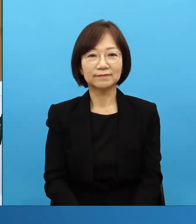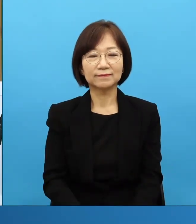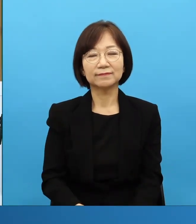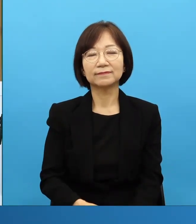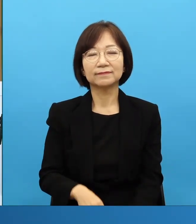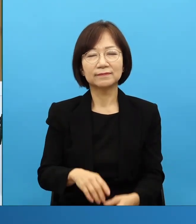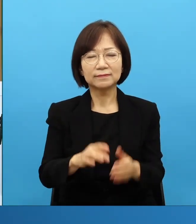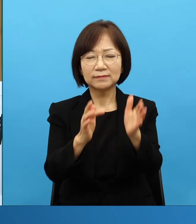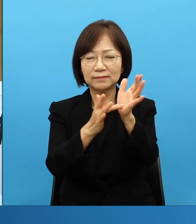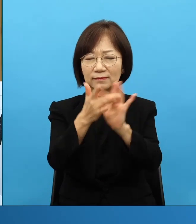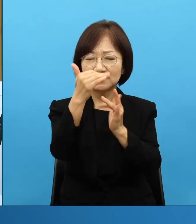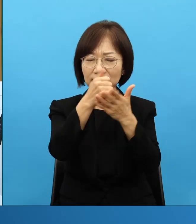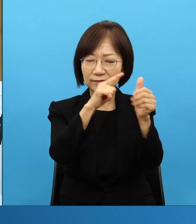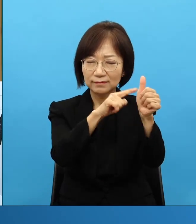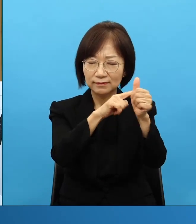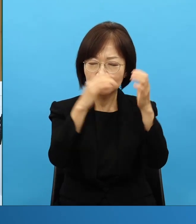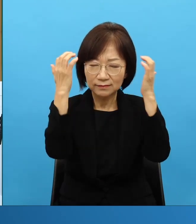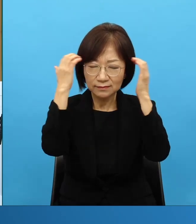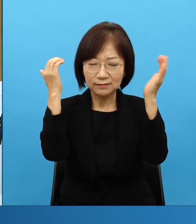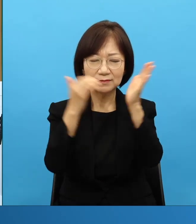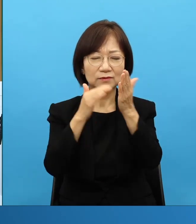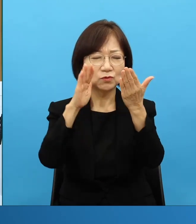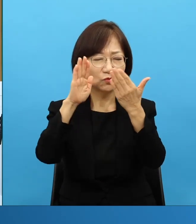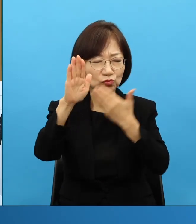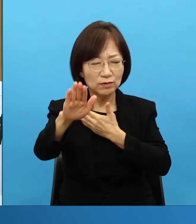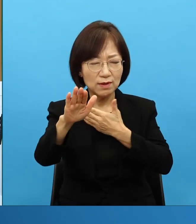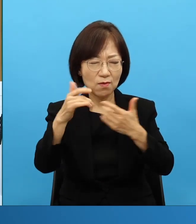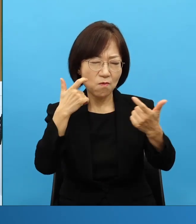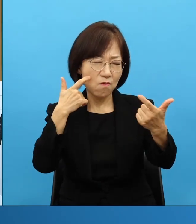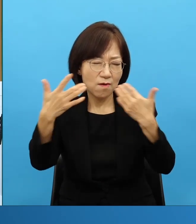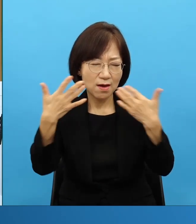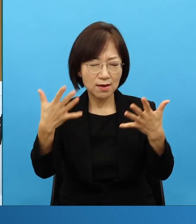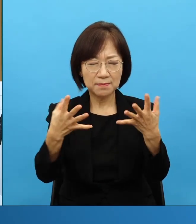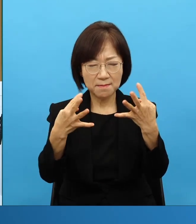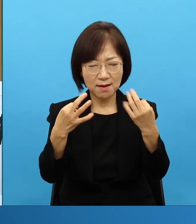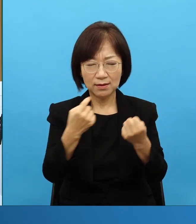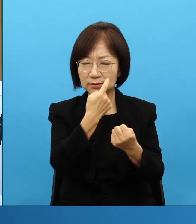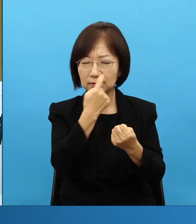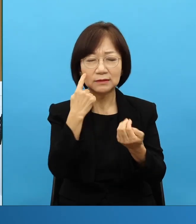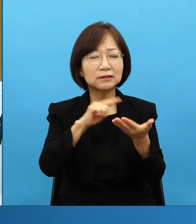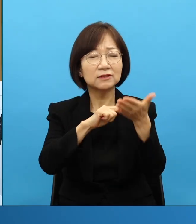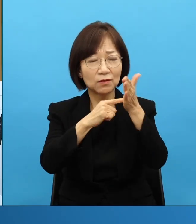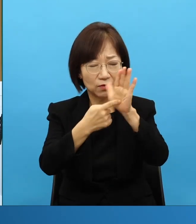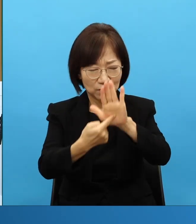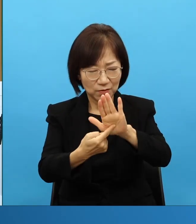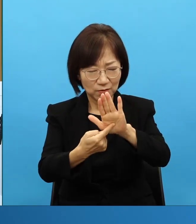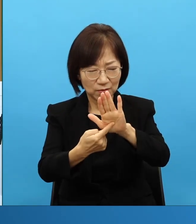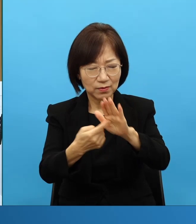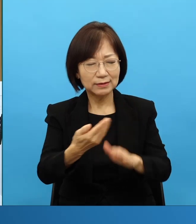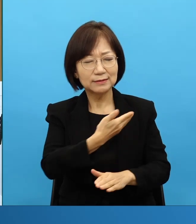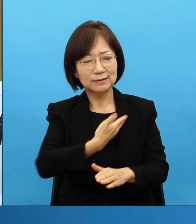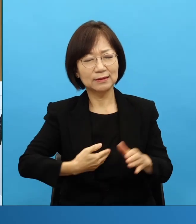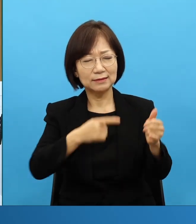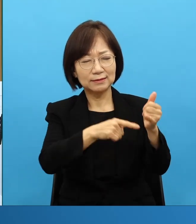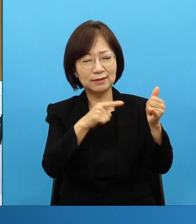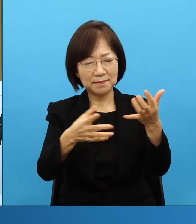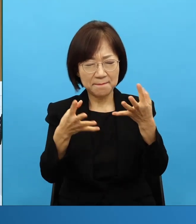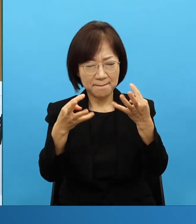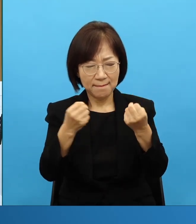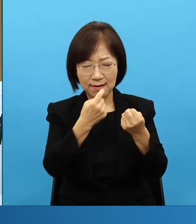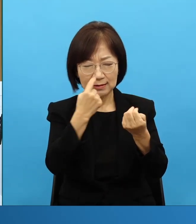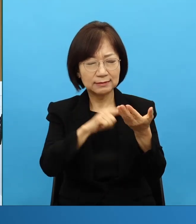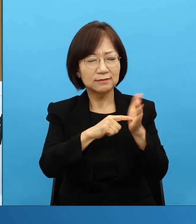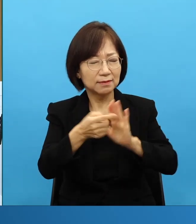그가 고난받으신 후에 또한 그들에게 확실한 많은 증거로 친히 살아계심을 나타내사 40일